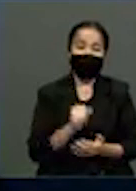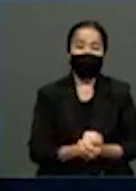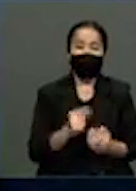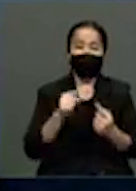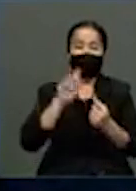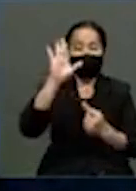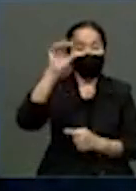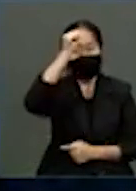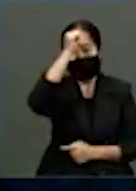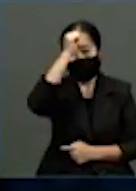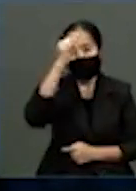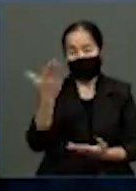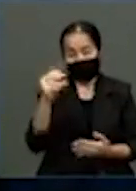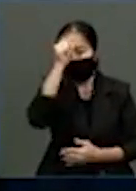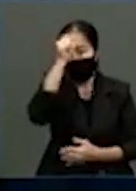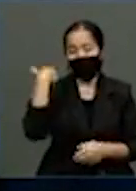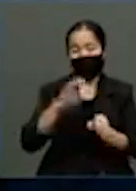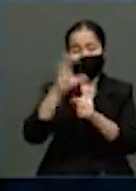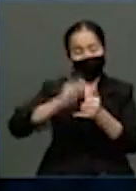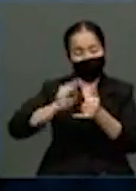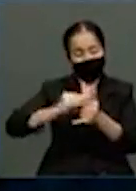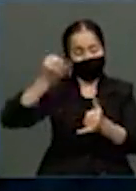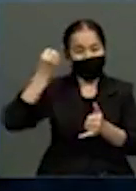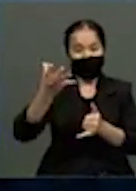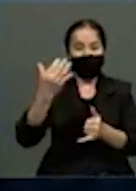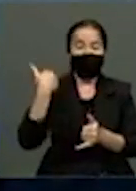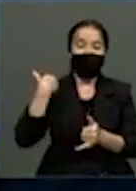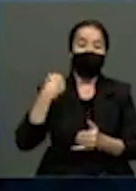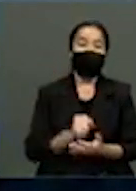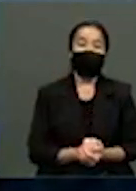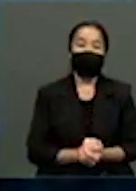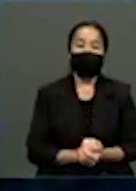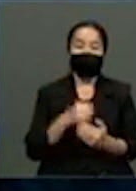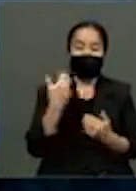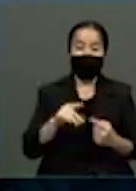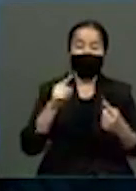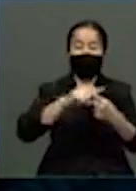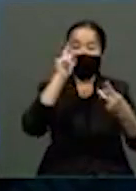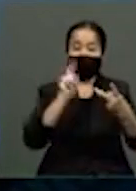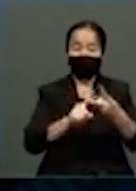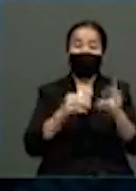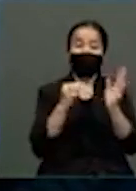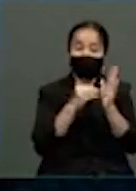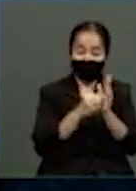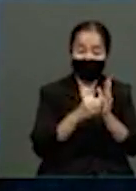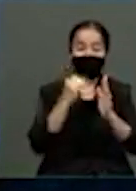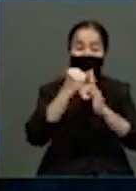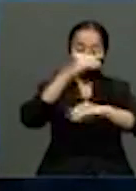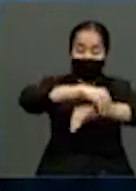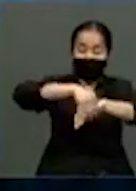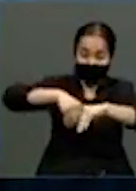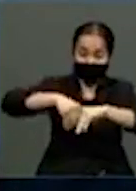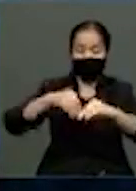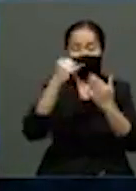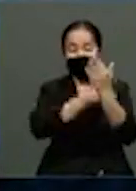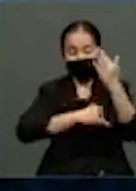ทางอินเดียนะครับซึ่งก็ยังติดเชื้อกันอยู่สูงนะครับแล้วก็แนวโน้มคงตัวอยู่ที่ทั้งกรุงเทพและปริมณฑลและต่างจังหวั